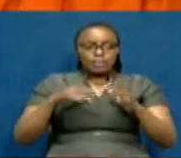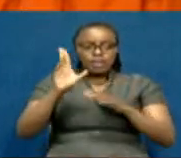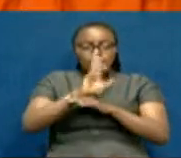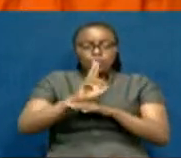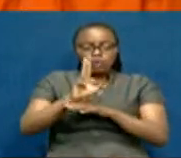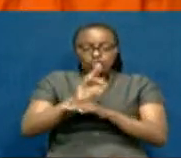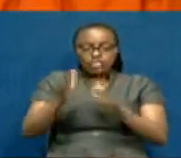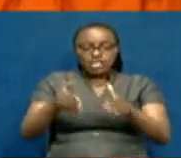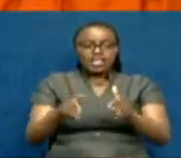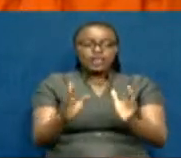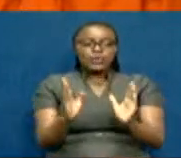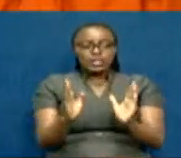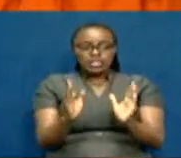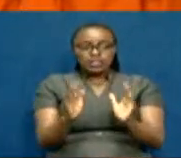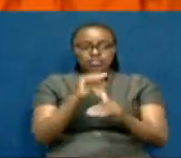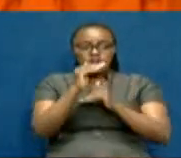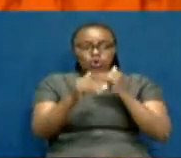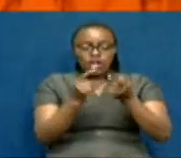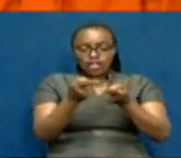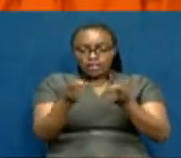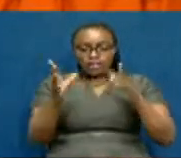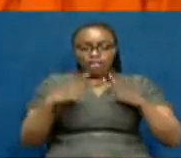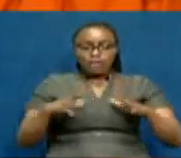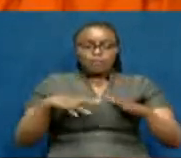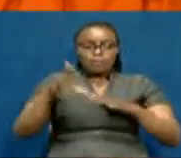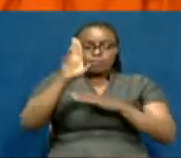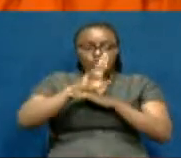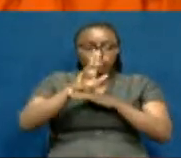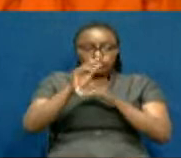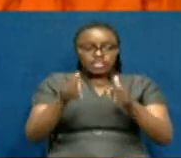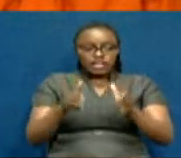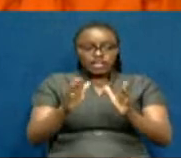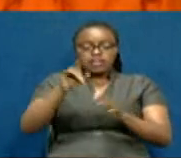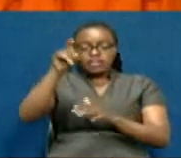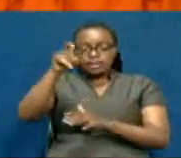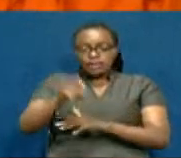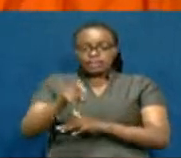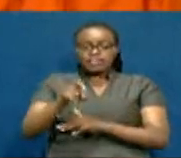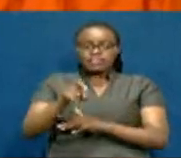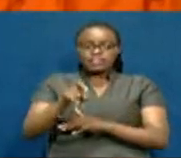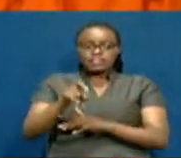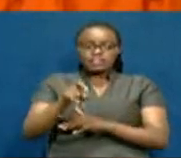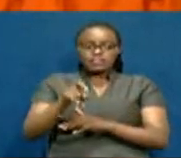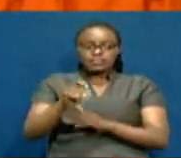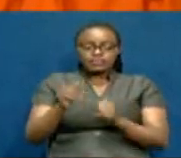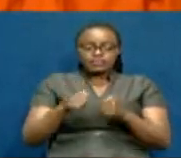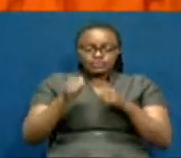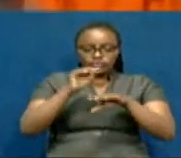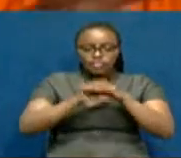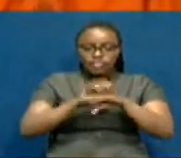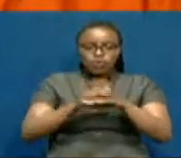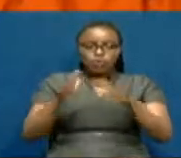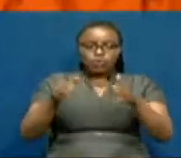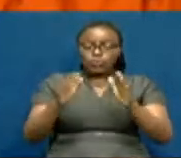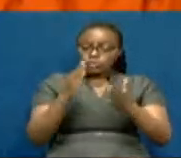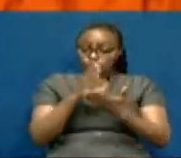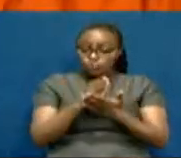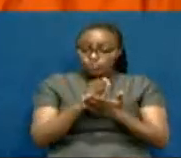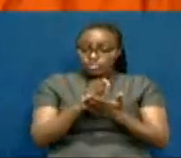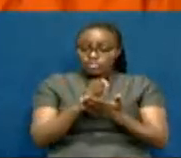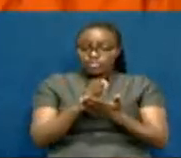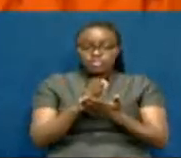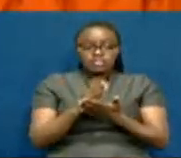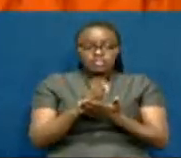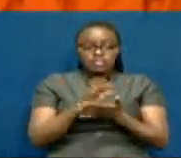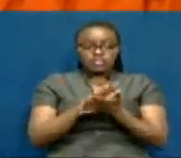barabara, watu wote ambayo wanatumia barabara lazima waendeshe kwa njia nzuri wote, si namna hiyo?